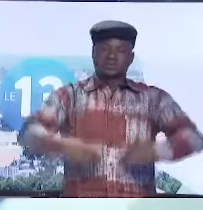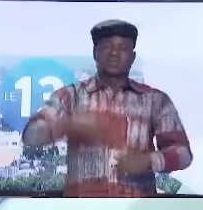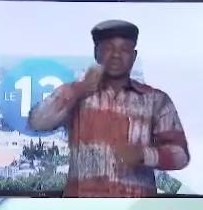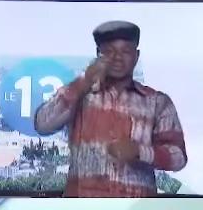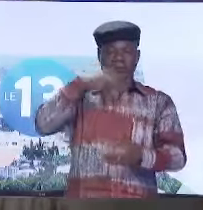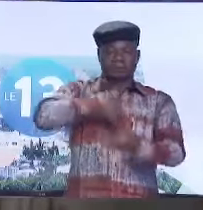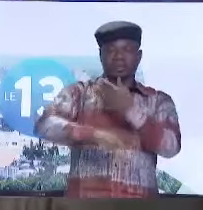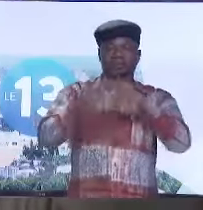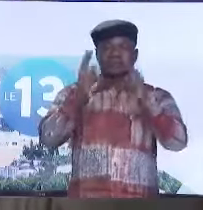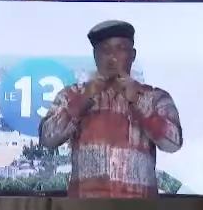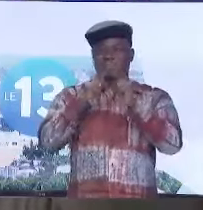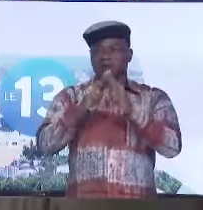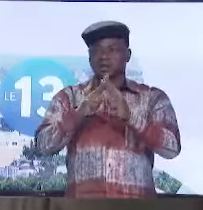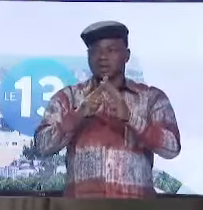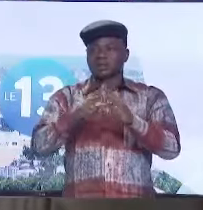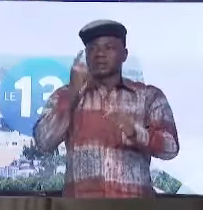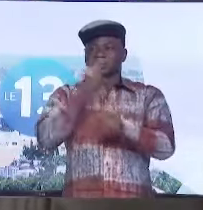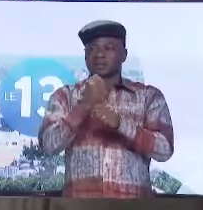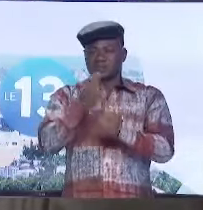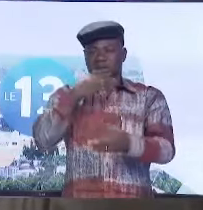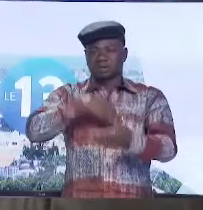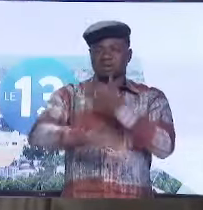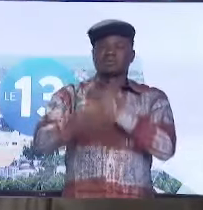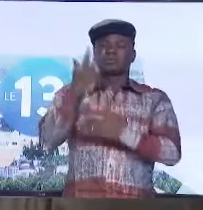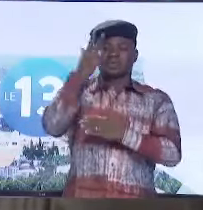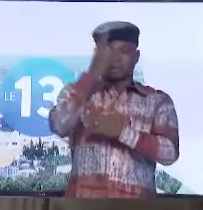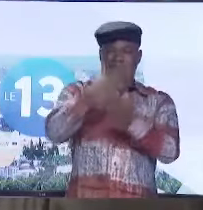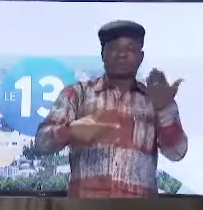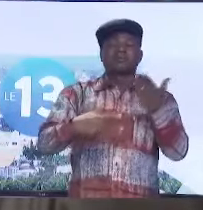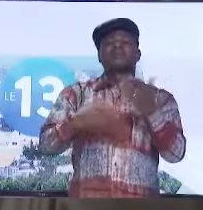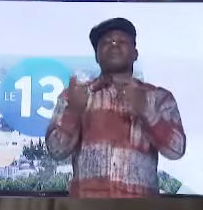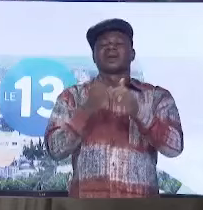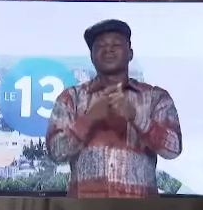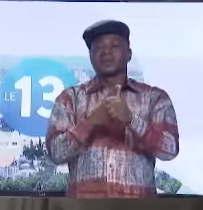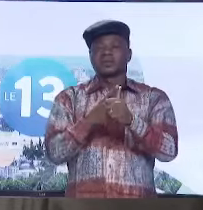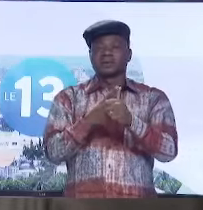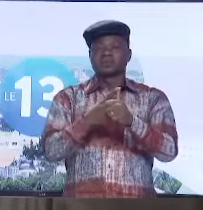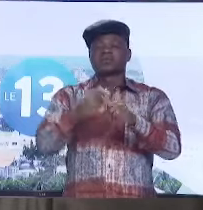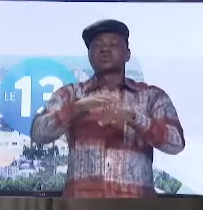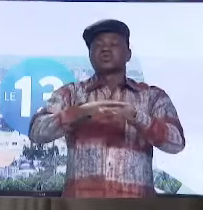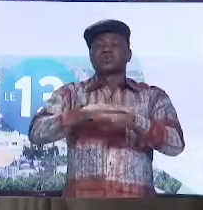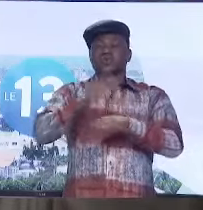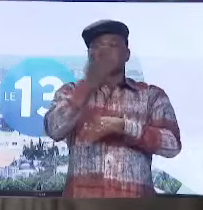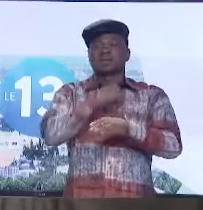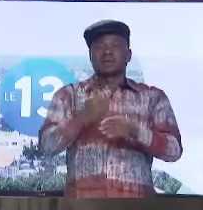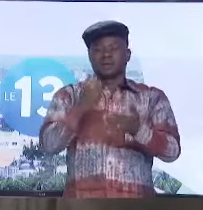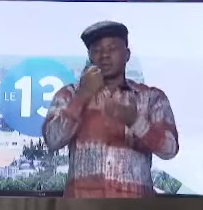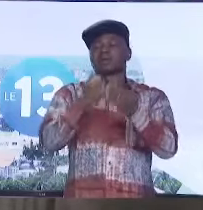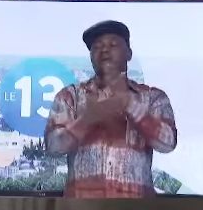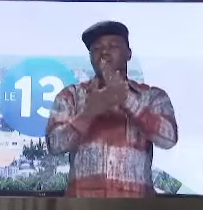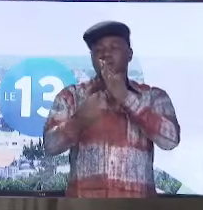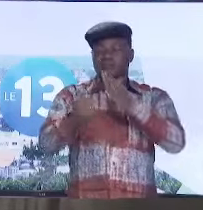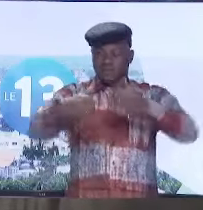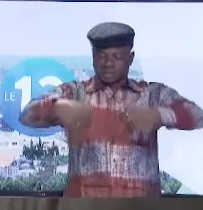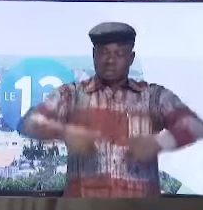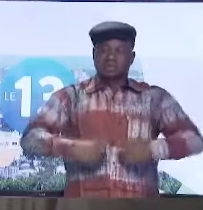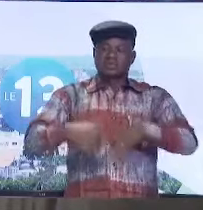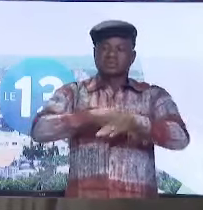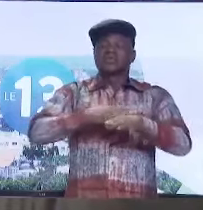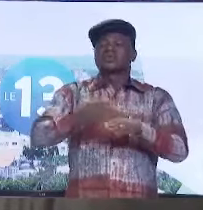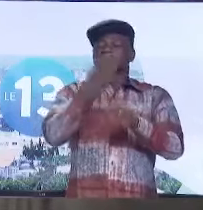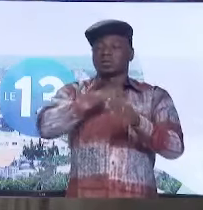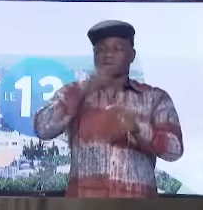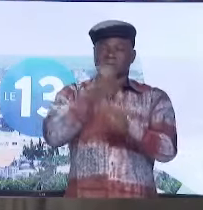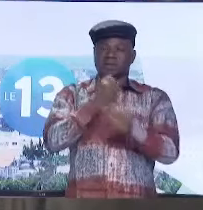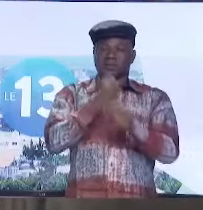Le projet a travaillé dans 3 champs d'action. Le premier champ d'action portait sur la qualification des jeunes sur des métiers porteurs.